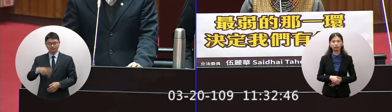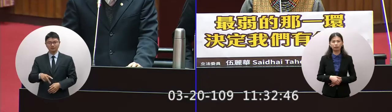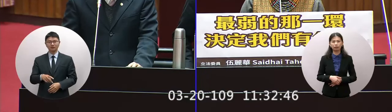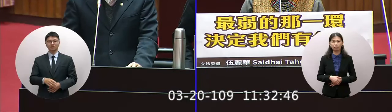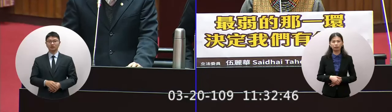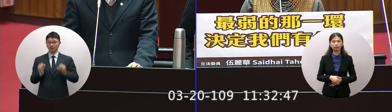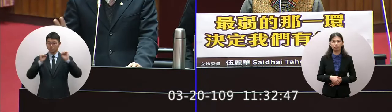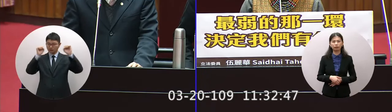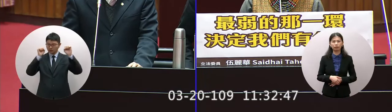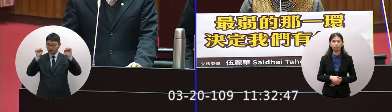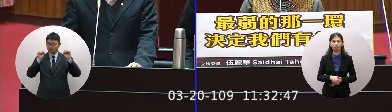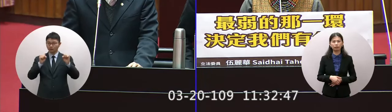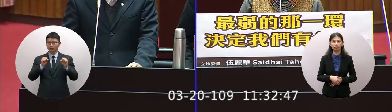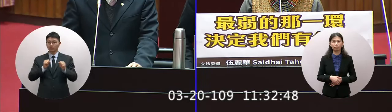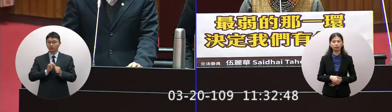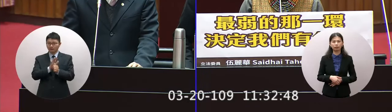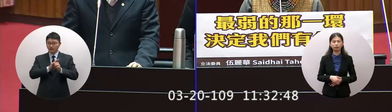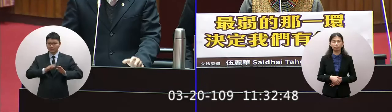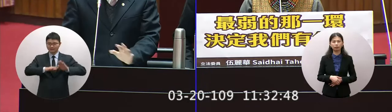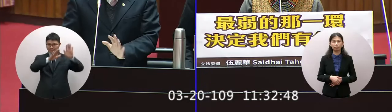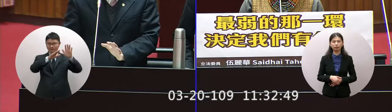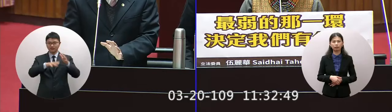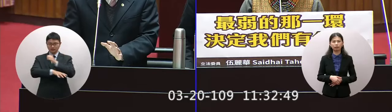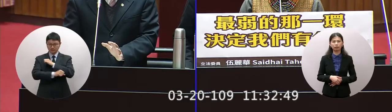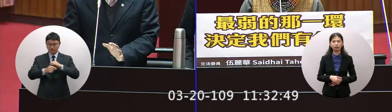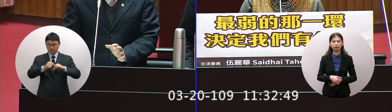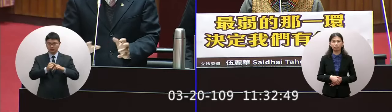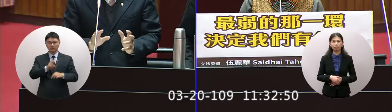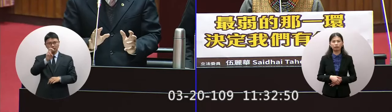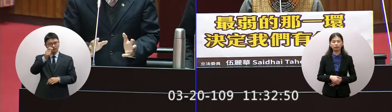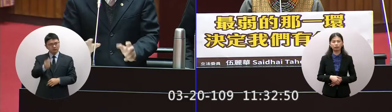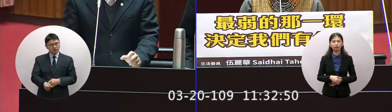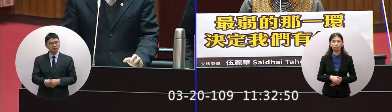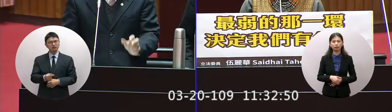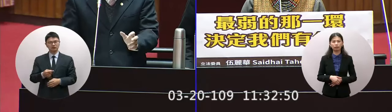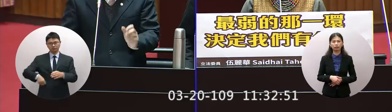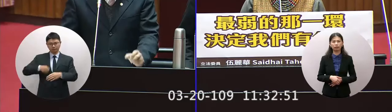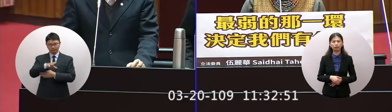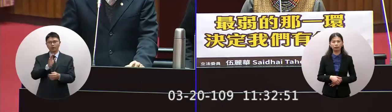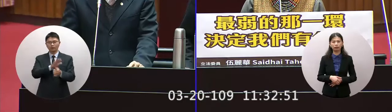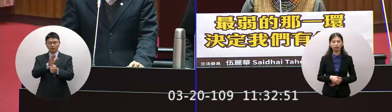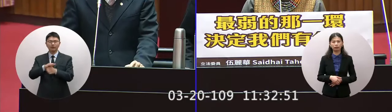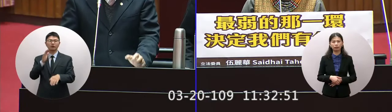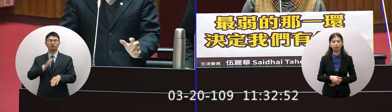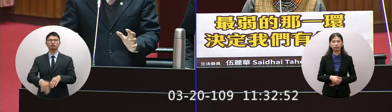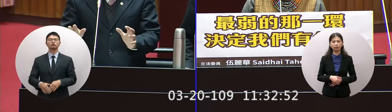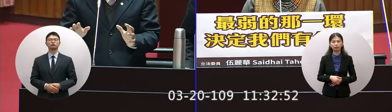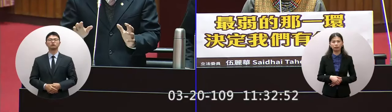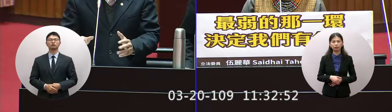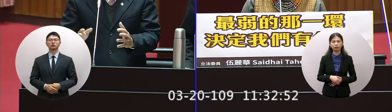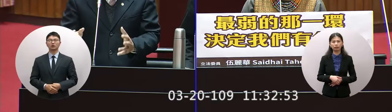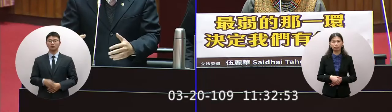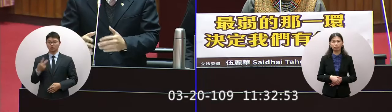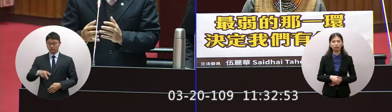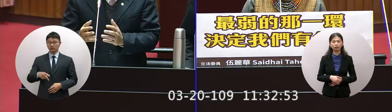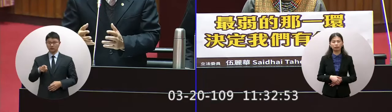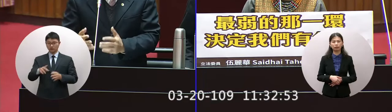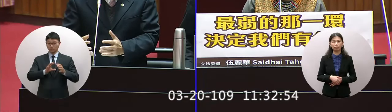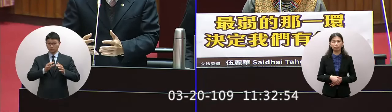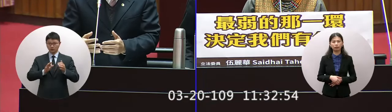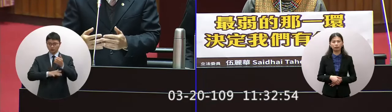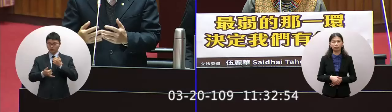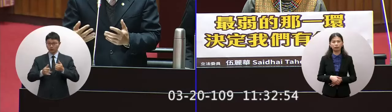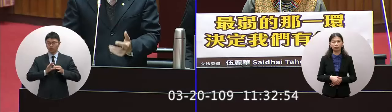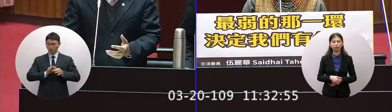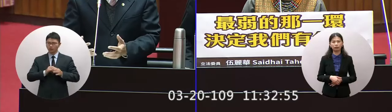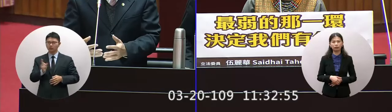到体育发展基金将近20亿的费用也会在这一块来做。那另外一项也是委员最关心的，万一学校有